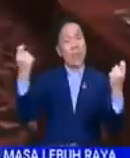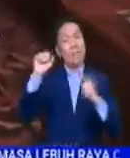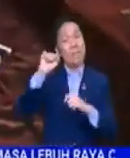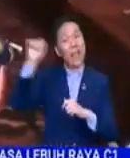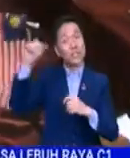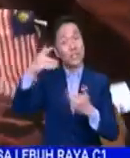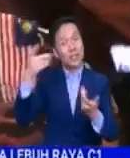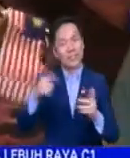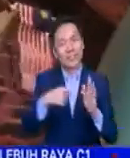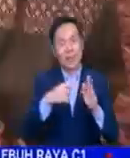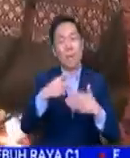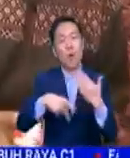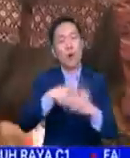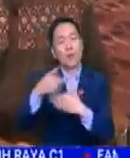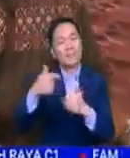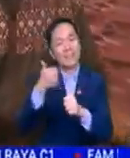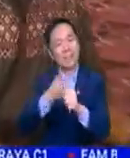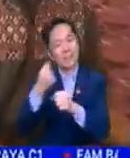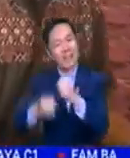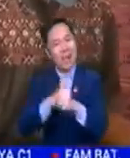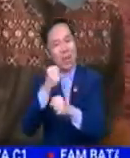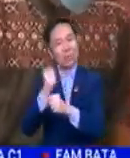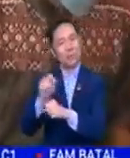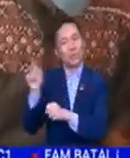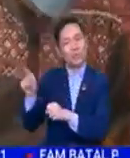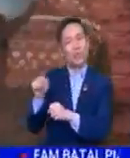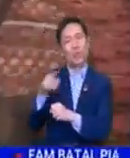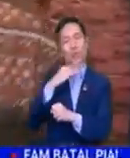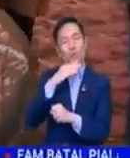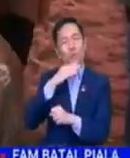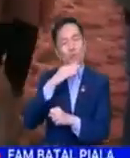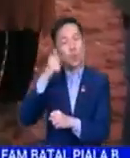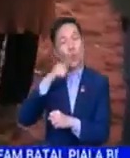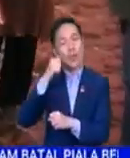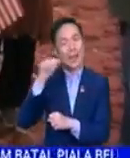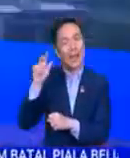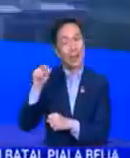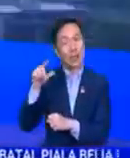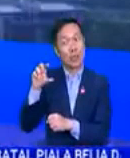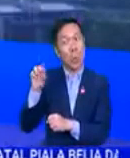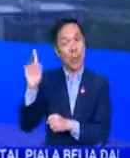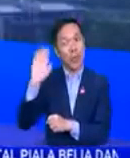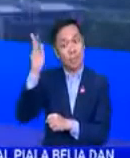dijadikan sebagai program tahunan NGO berkenaan.